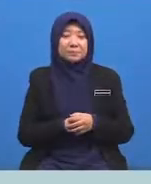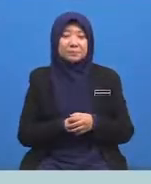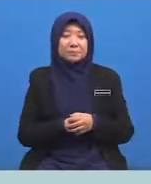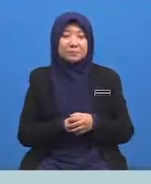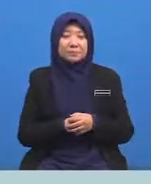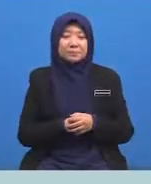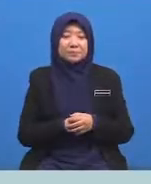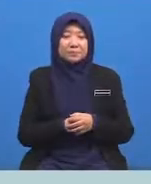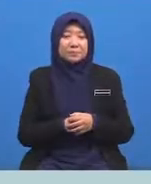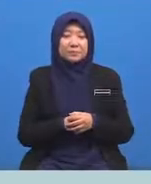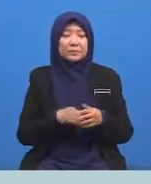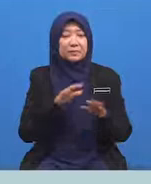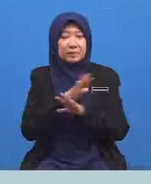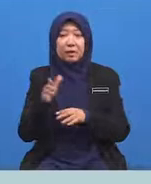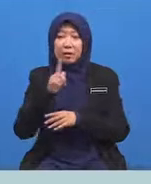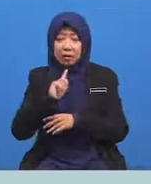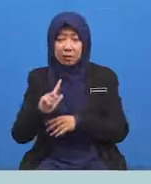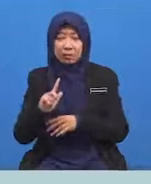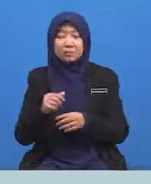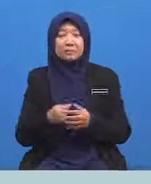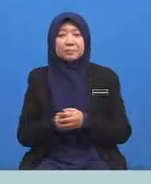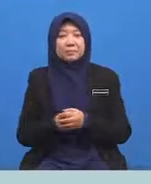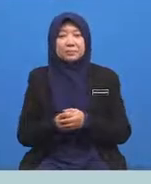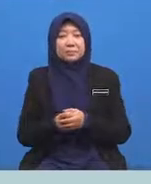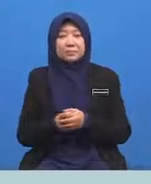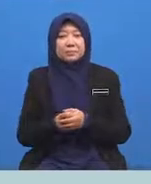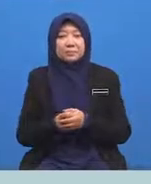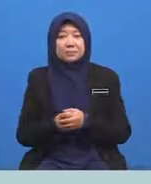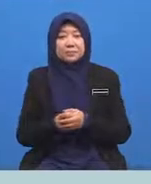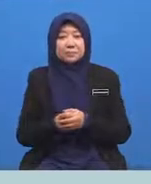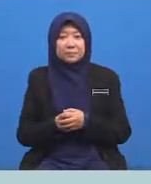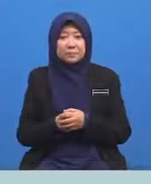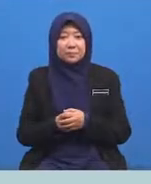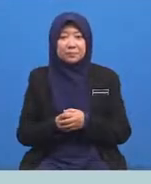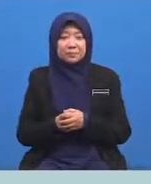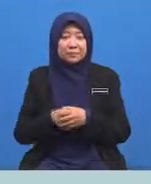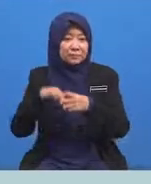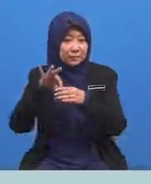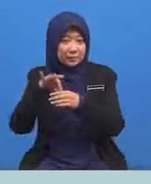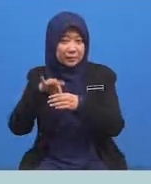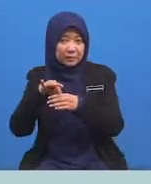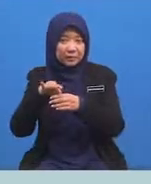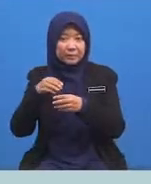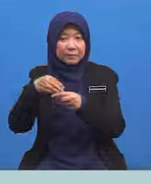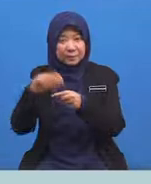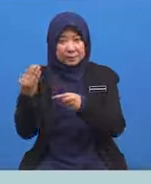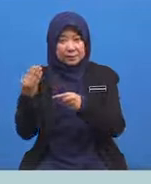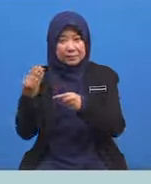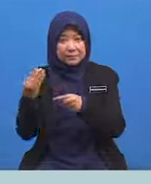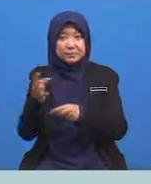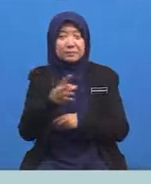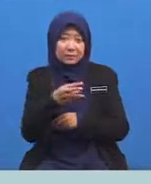Manakala, bahan yang tidak larut adalah terdiri daripada serbuk teh, beras